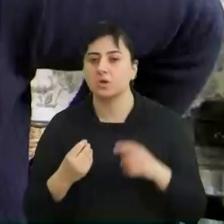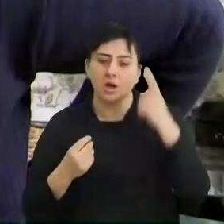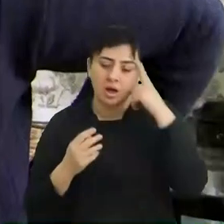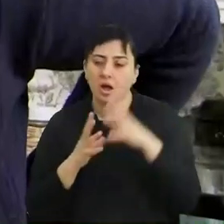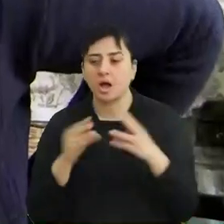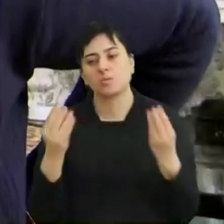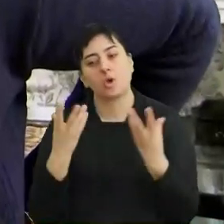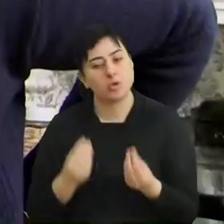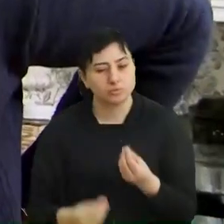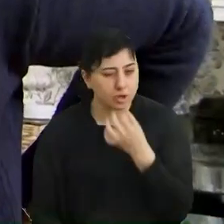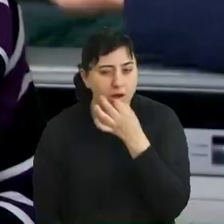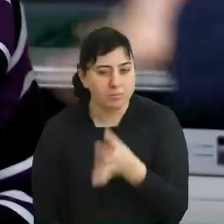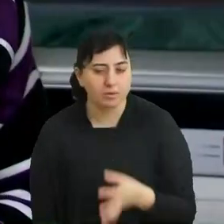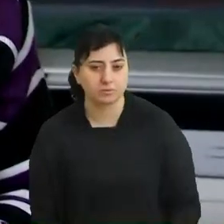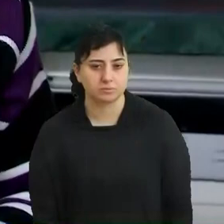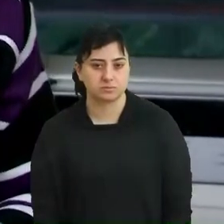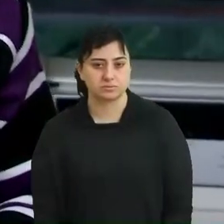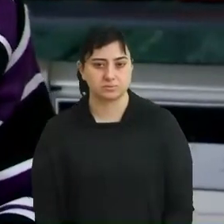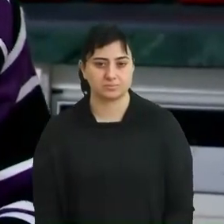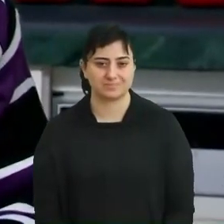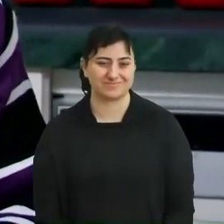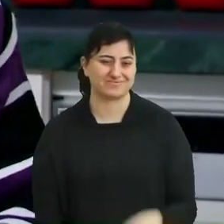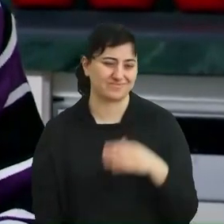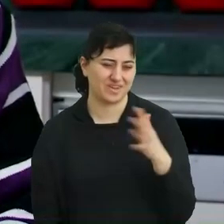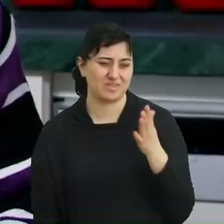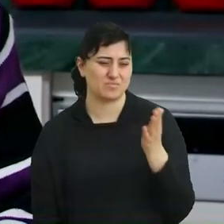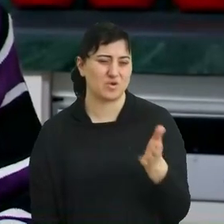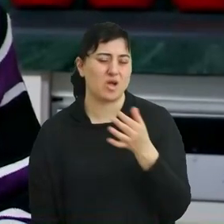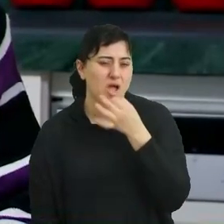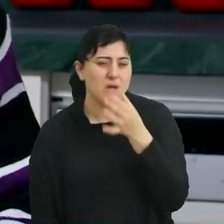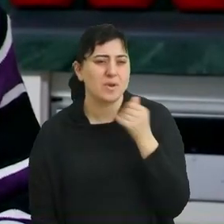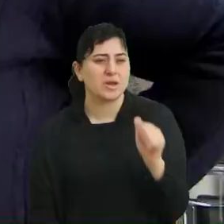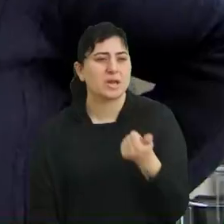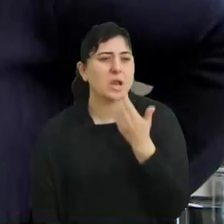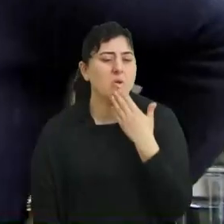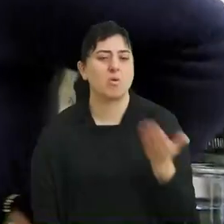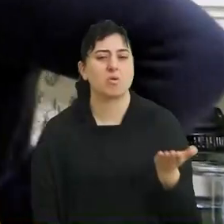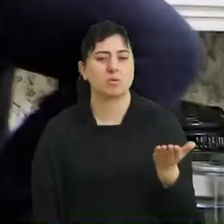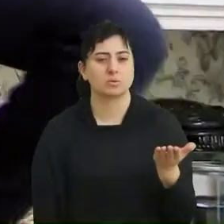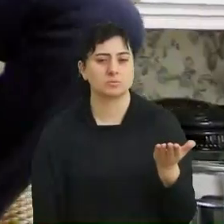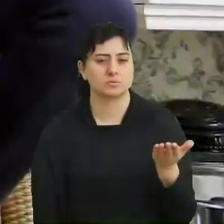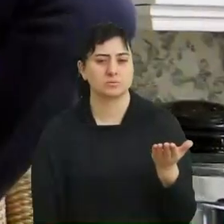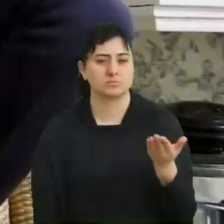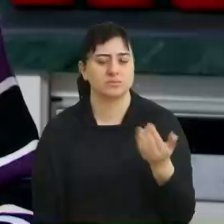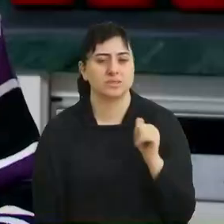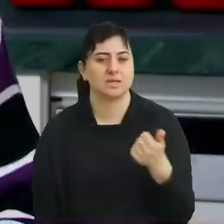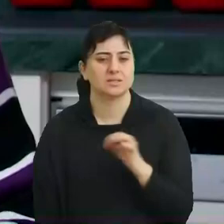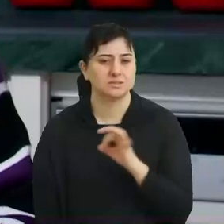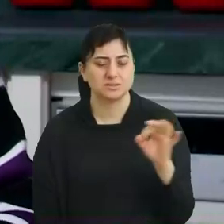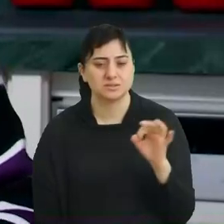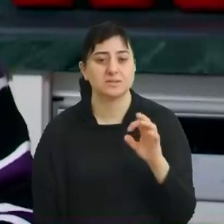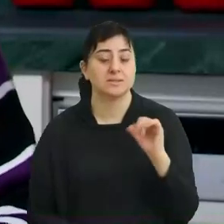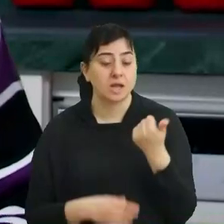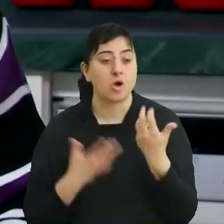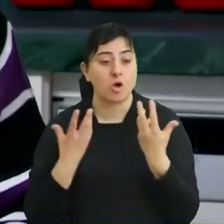kalmamış. Nasıl haberim ha? Ya bu haberin değeri yok ki ya. Bu değersiz bir haber. Bir